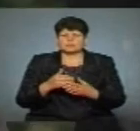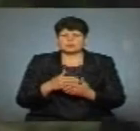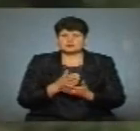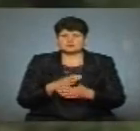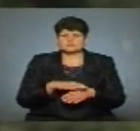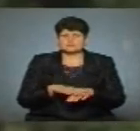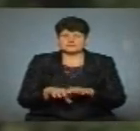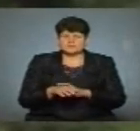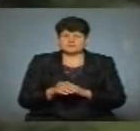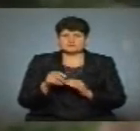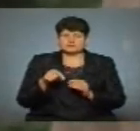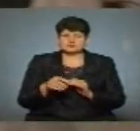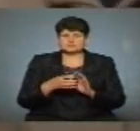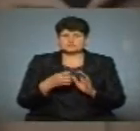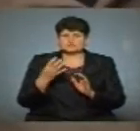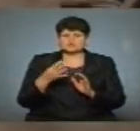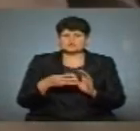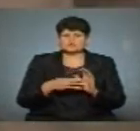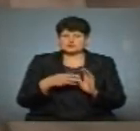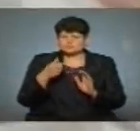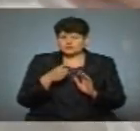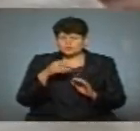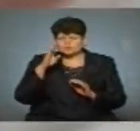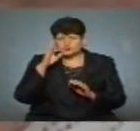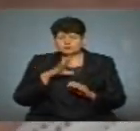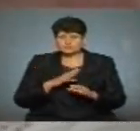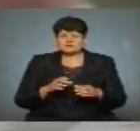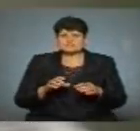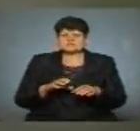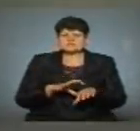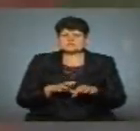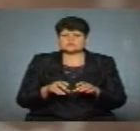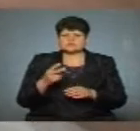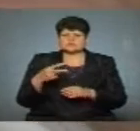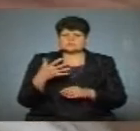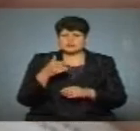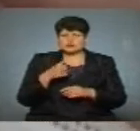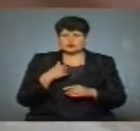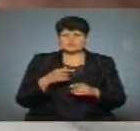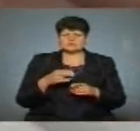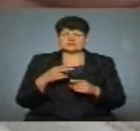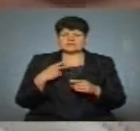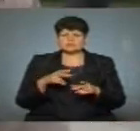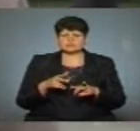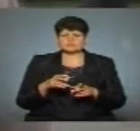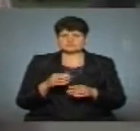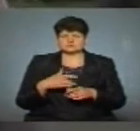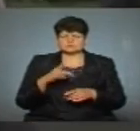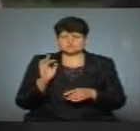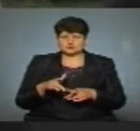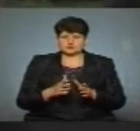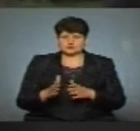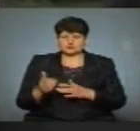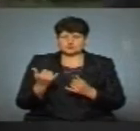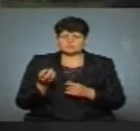У 1948 році чоловік був засуджений на 25 років таборів суворого режиму. Сьогодні ми